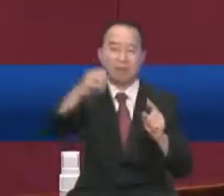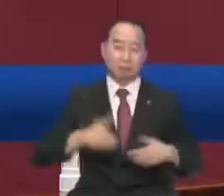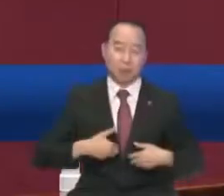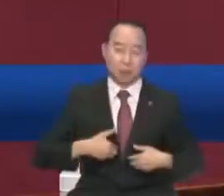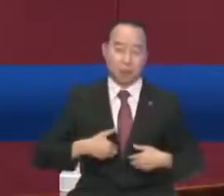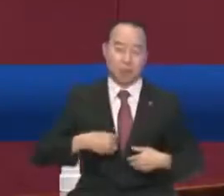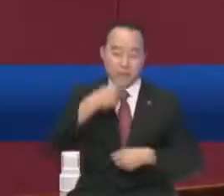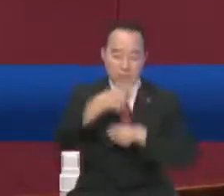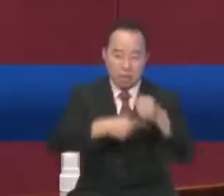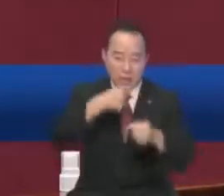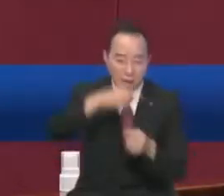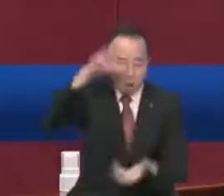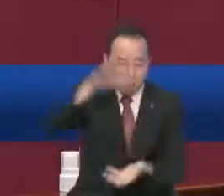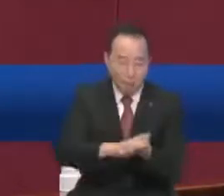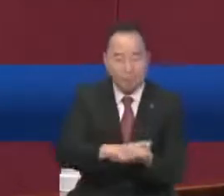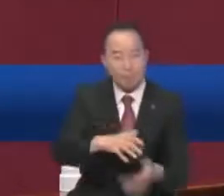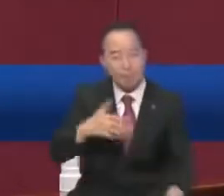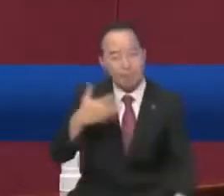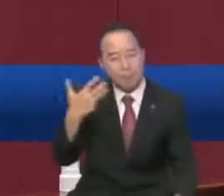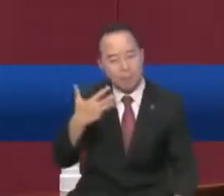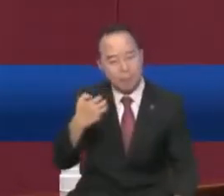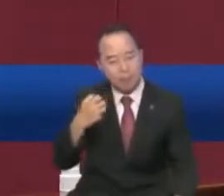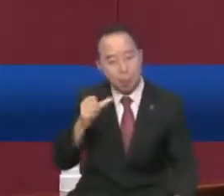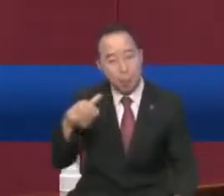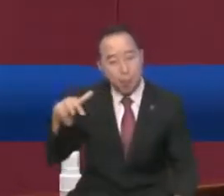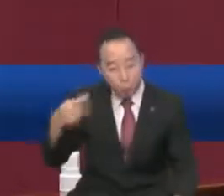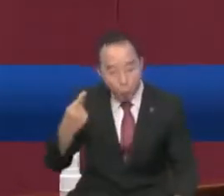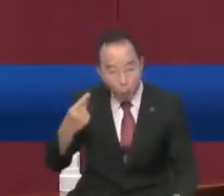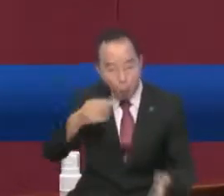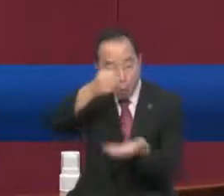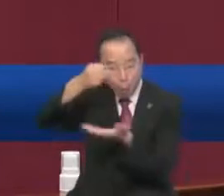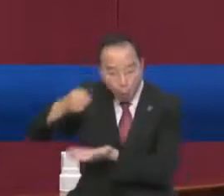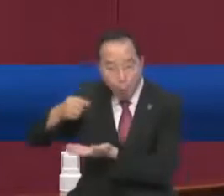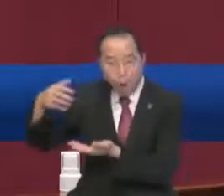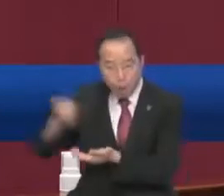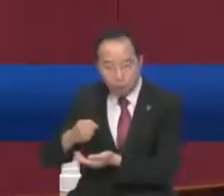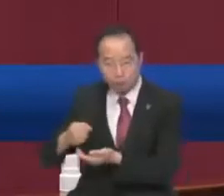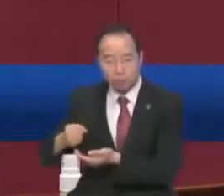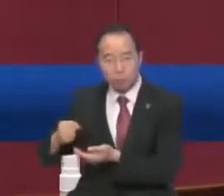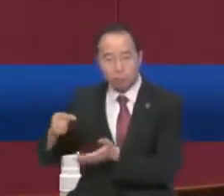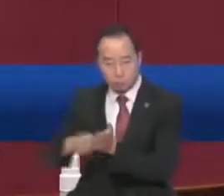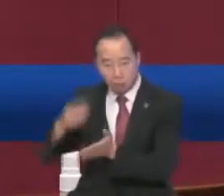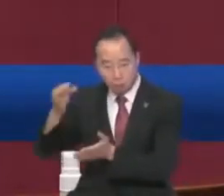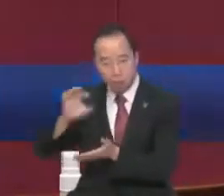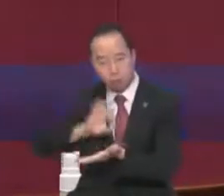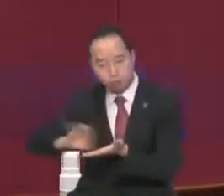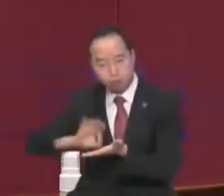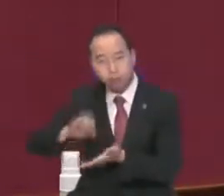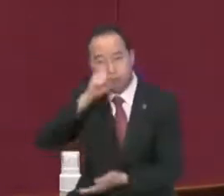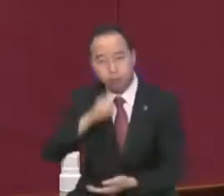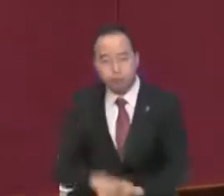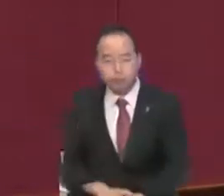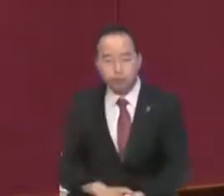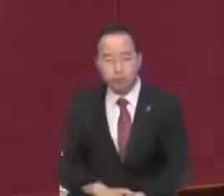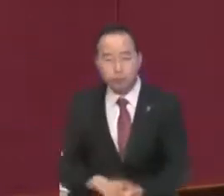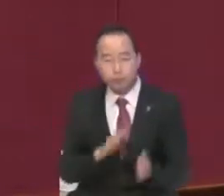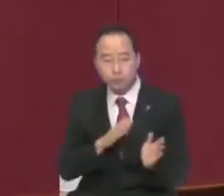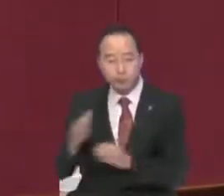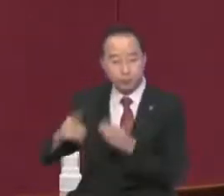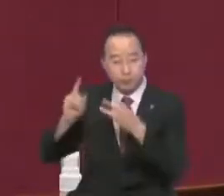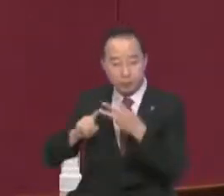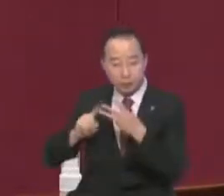원은 재난극복 비상재원으로 유용하게 기여할 수 있습니다. 셋째,